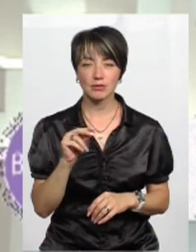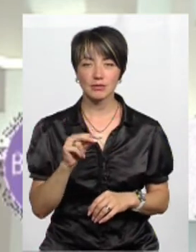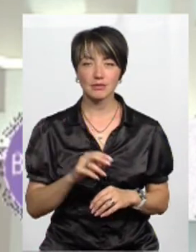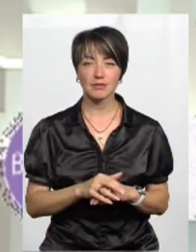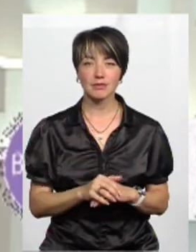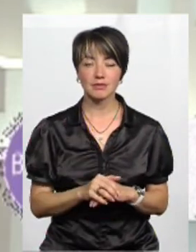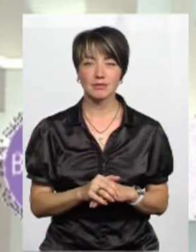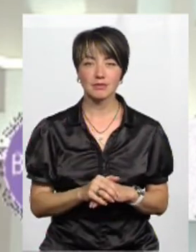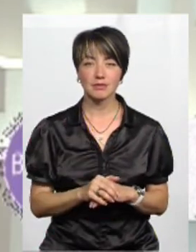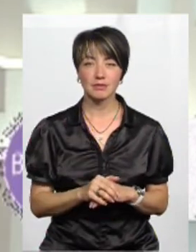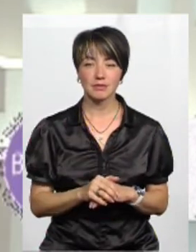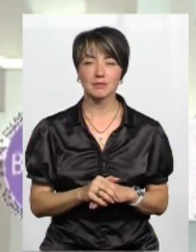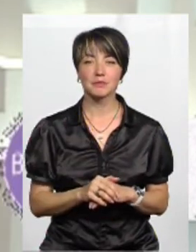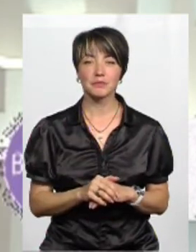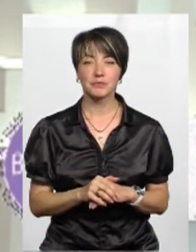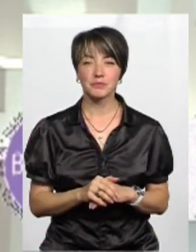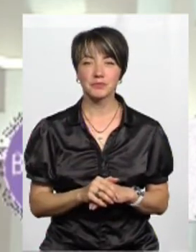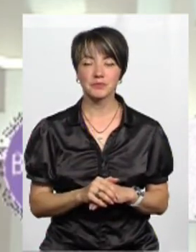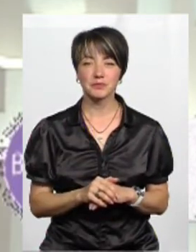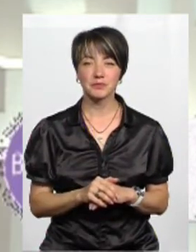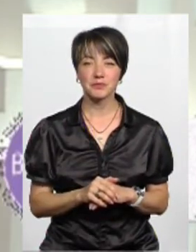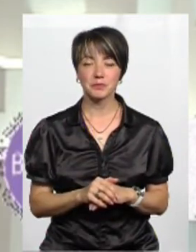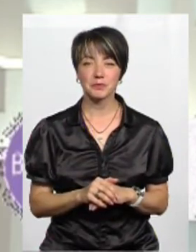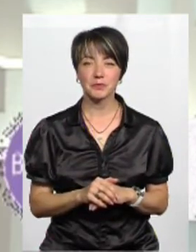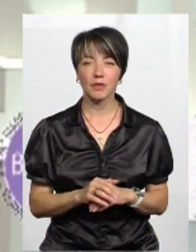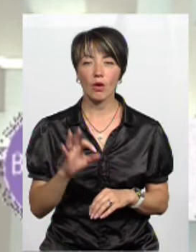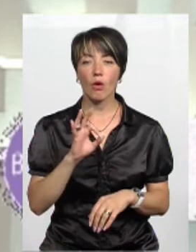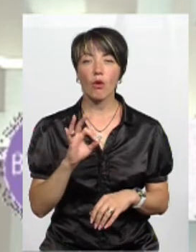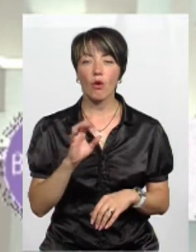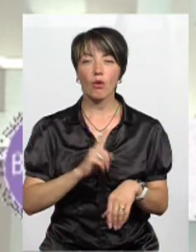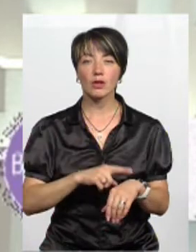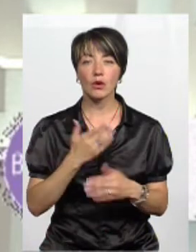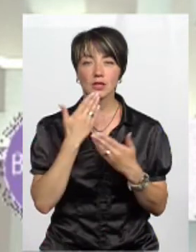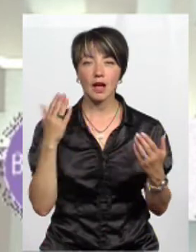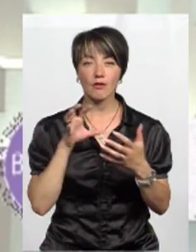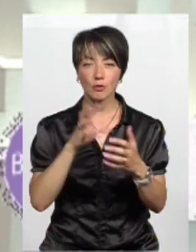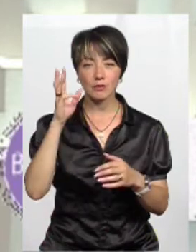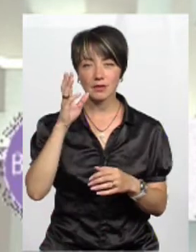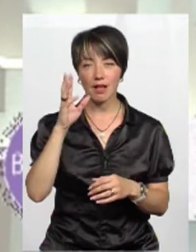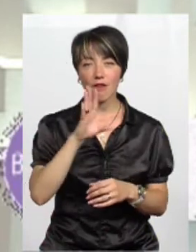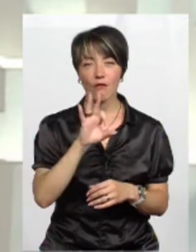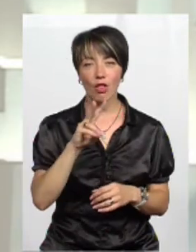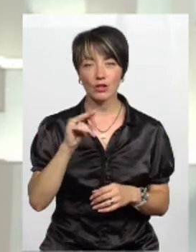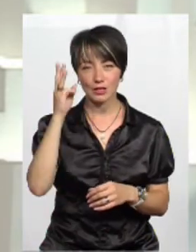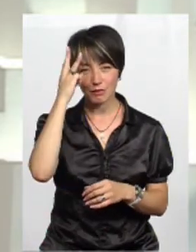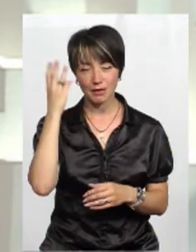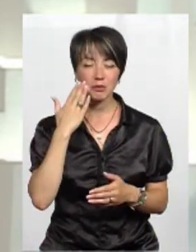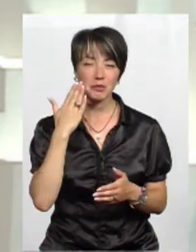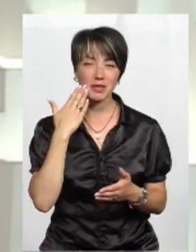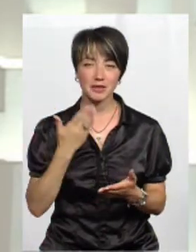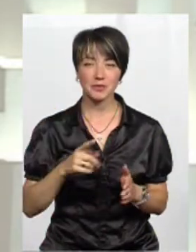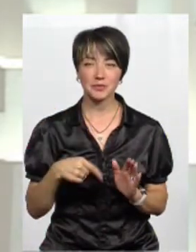Яка? Збруч. Збруч. О котрій останній автобус на Волочиськ із Хмельницького? Хоча